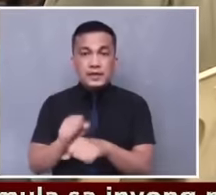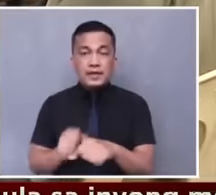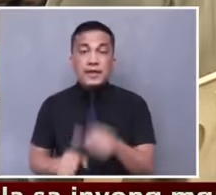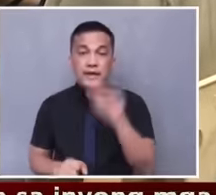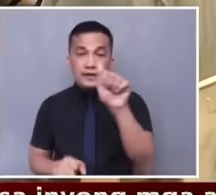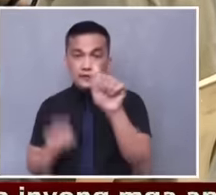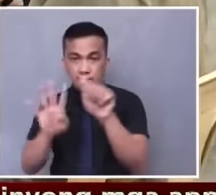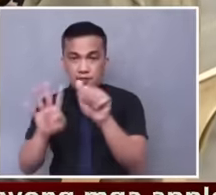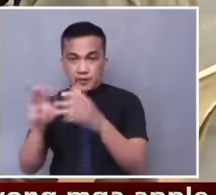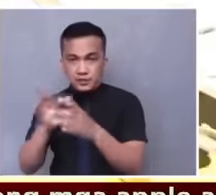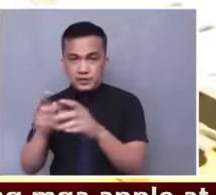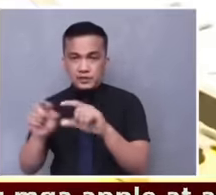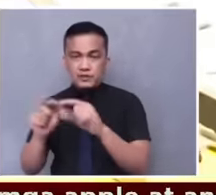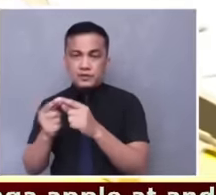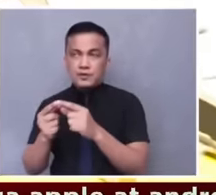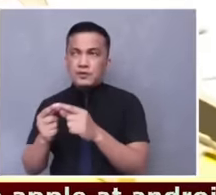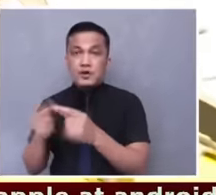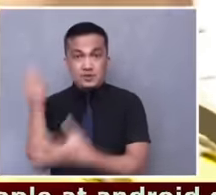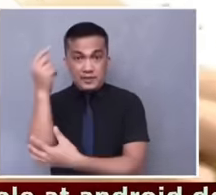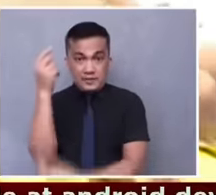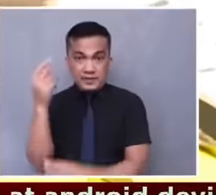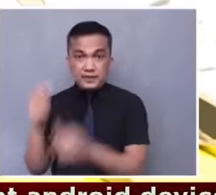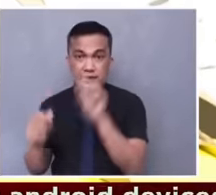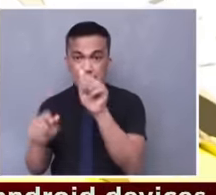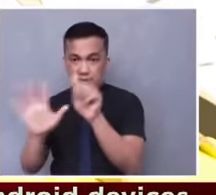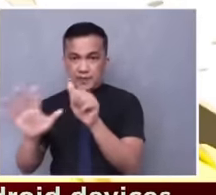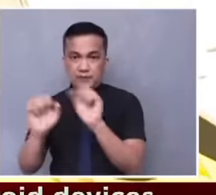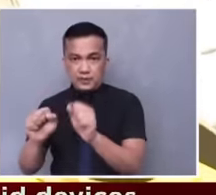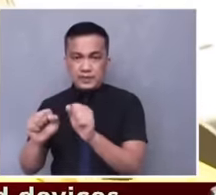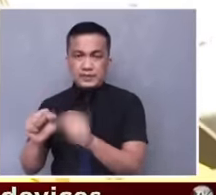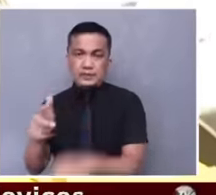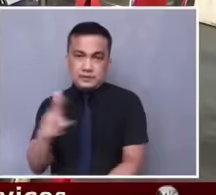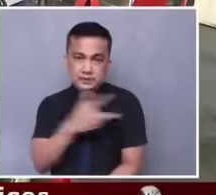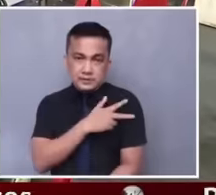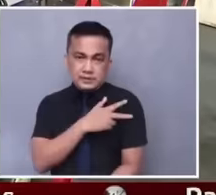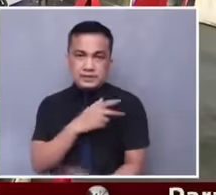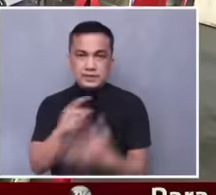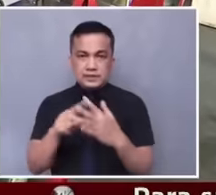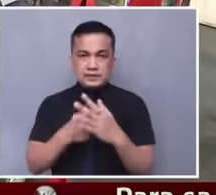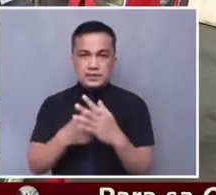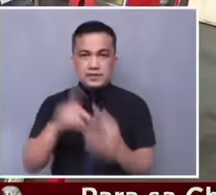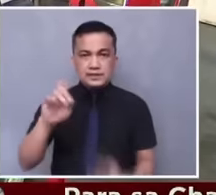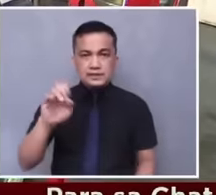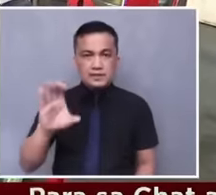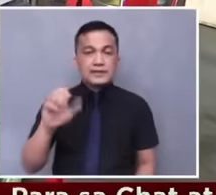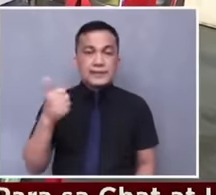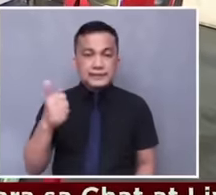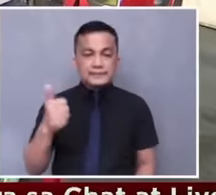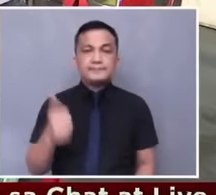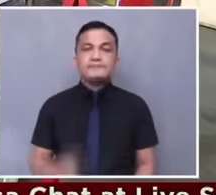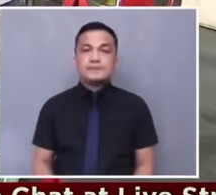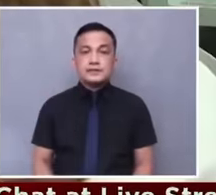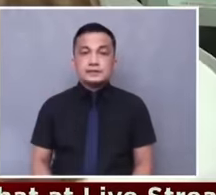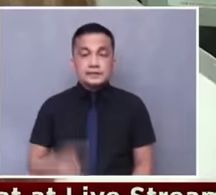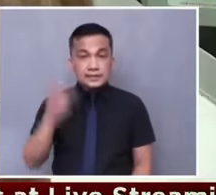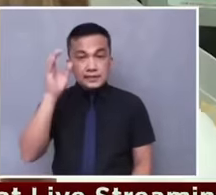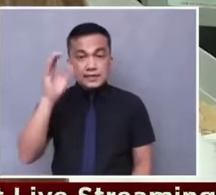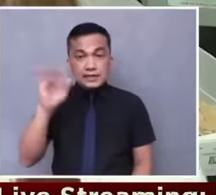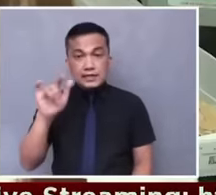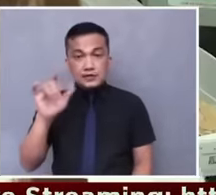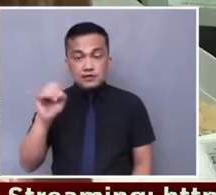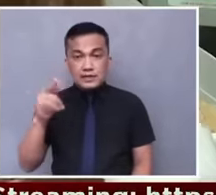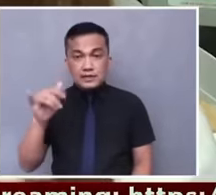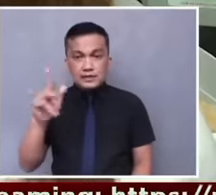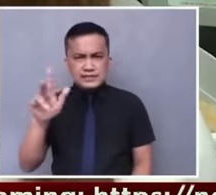mahihirap o A5 sa mga pwedeng bakunahan ng booster shot simula December 10. Sa pagtataya naman ni Galvez, bandang Enero magsisimula